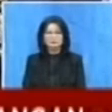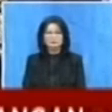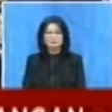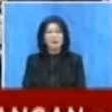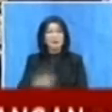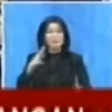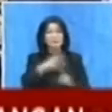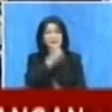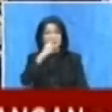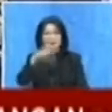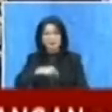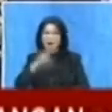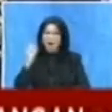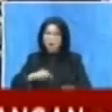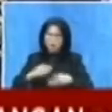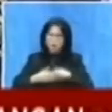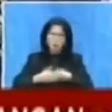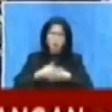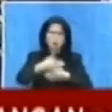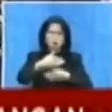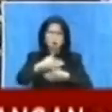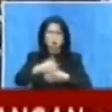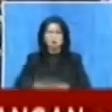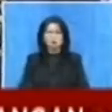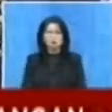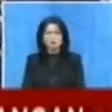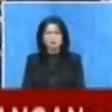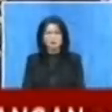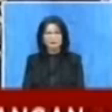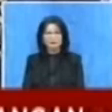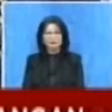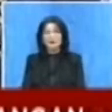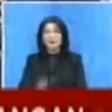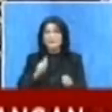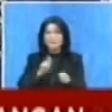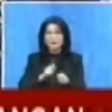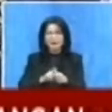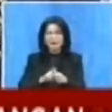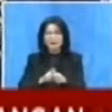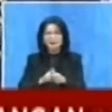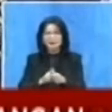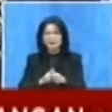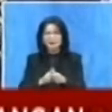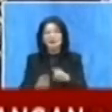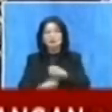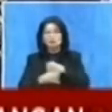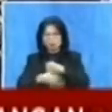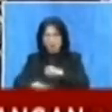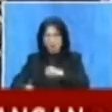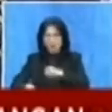Capaian ini harus terus dijaga momentumnya. Reformasi struktural harus terus